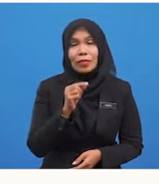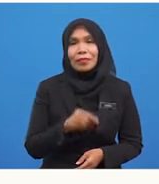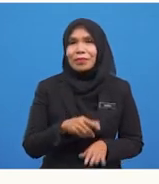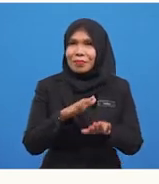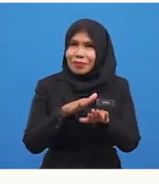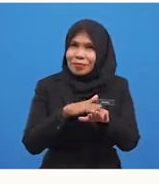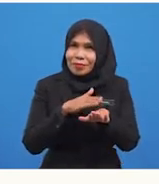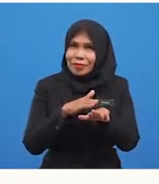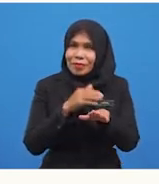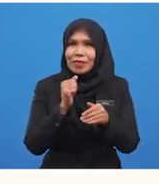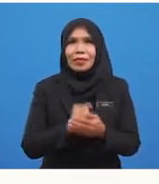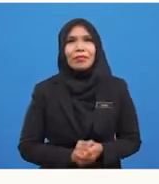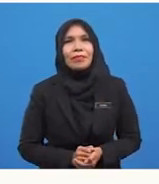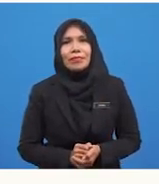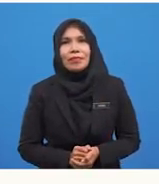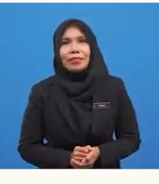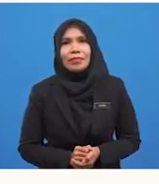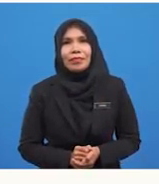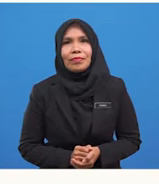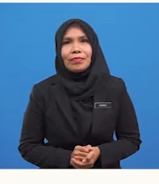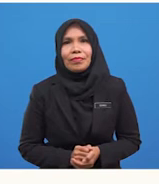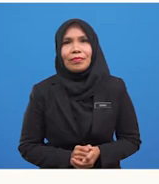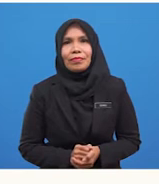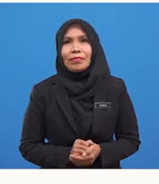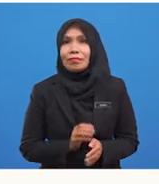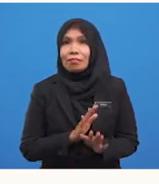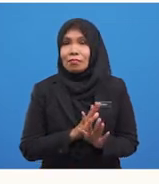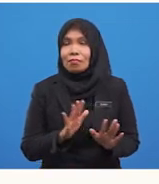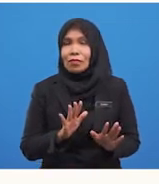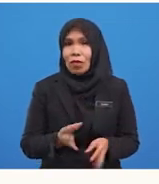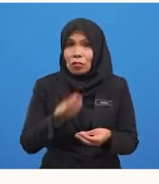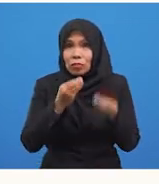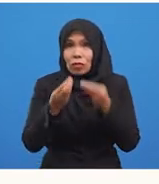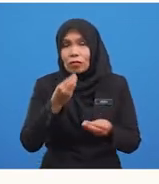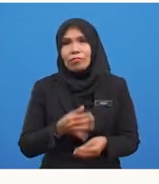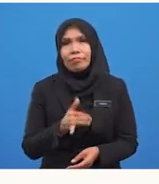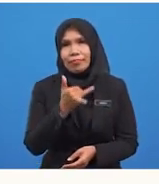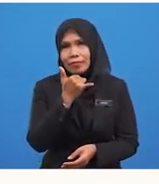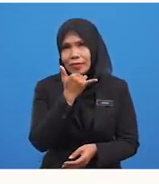perlahan. Tanda tidak gelojoh makan,